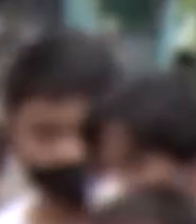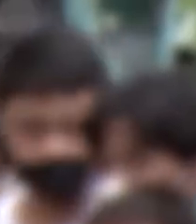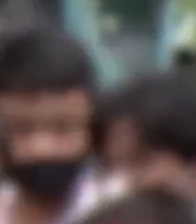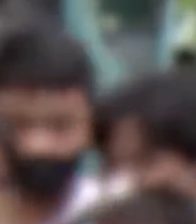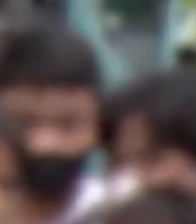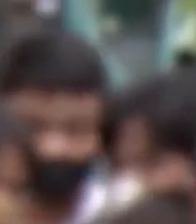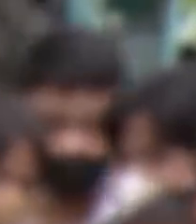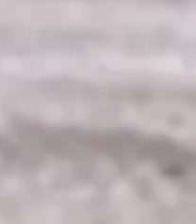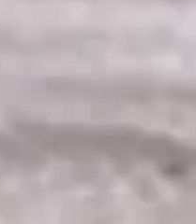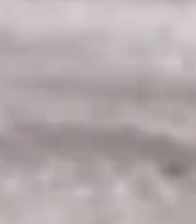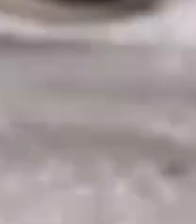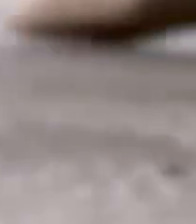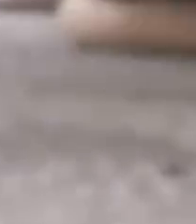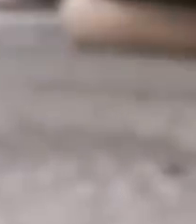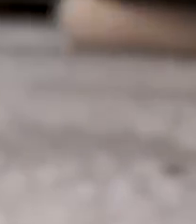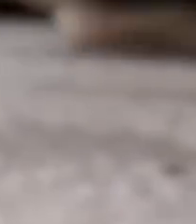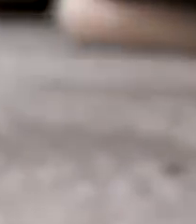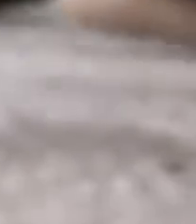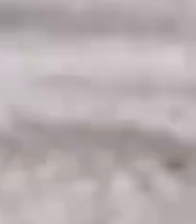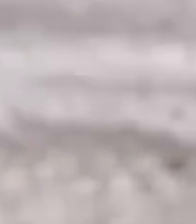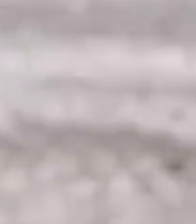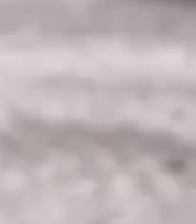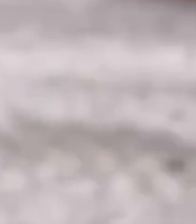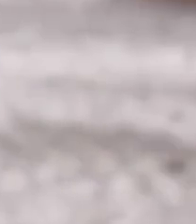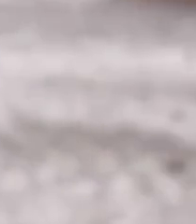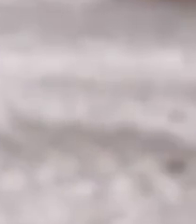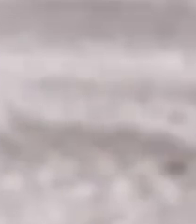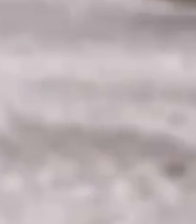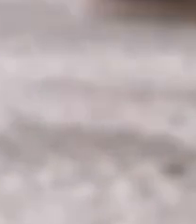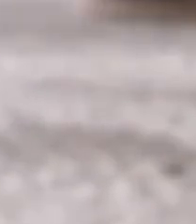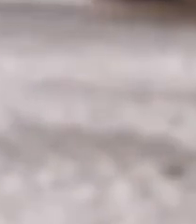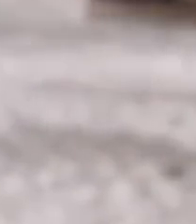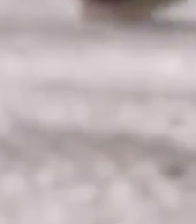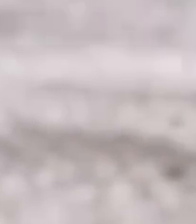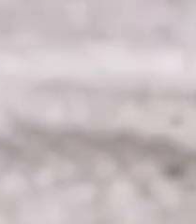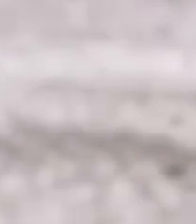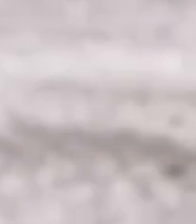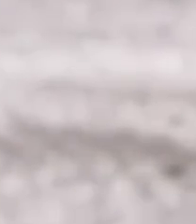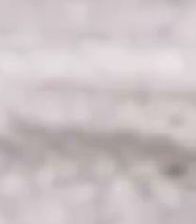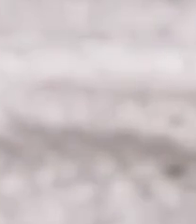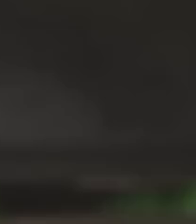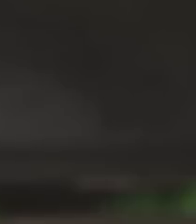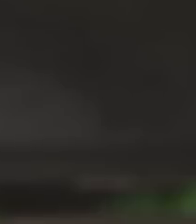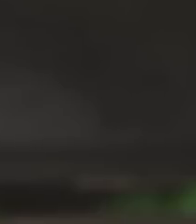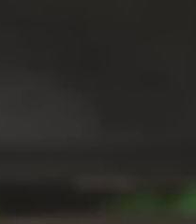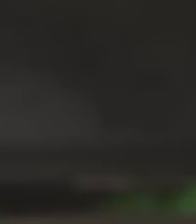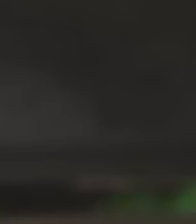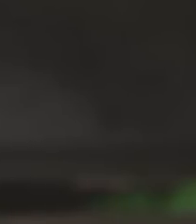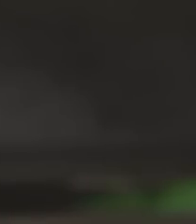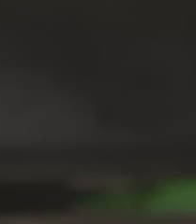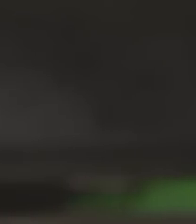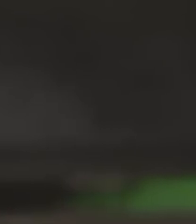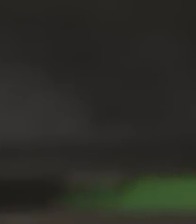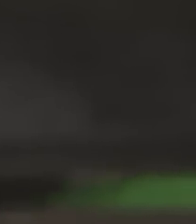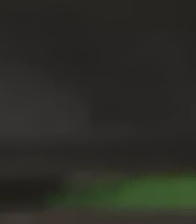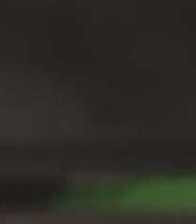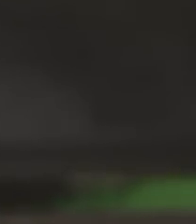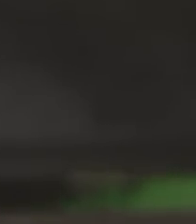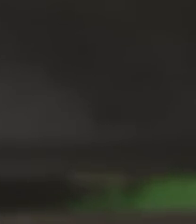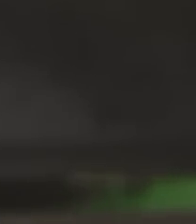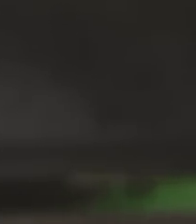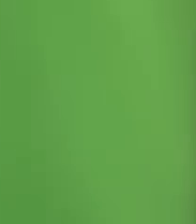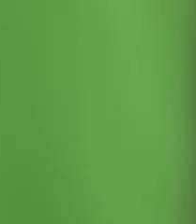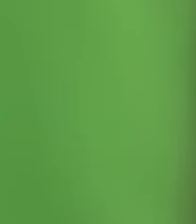may discretion upang magsuspindi ng in-person classes and switch immediately